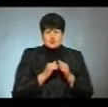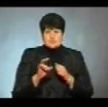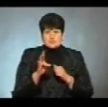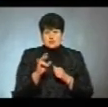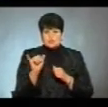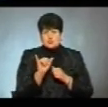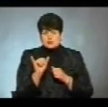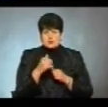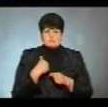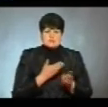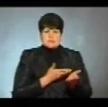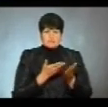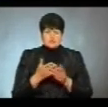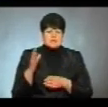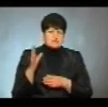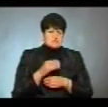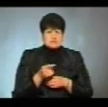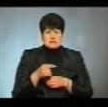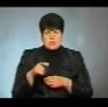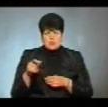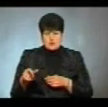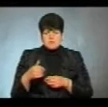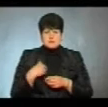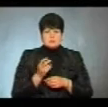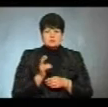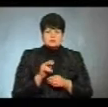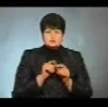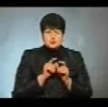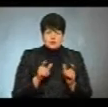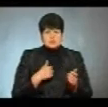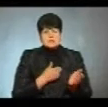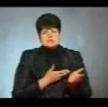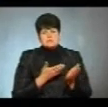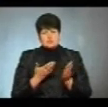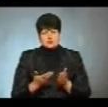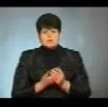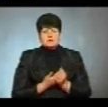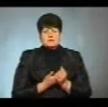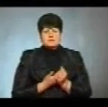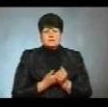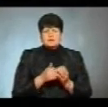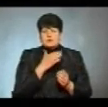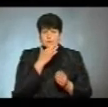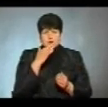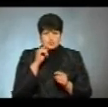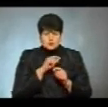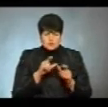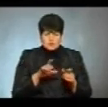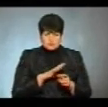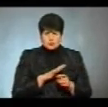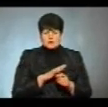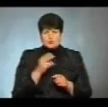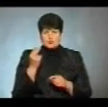щосуботи ми запрошували всіх тернополян. Ми ходили в школи, нас запрошували, ми в багатьох школах побували, в художньому